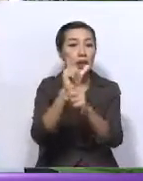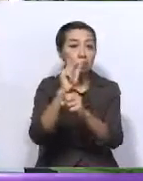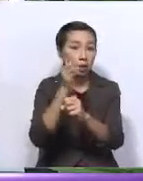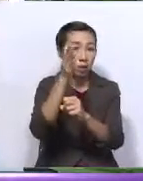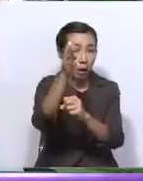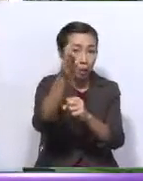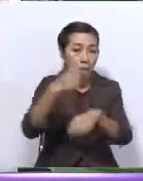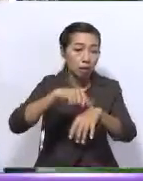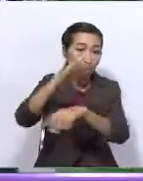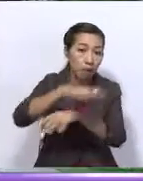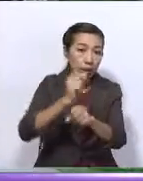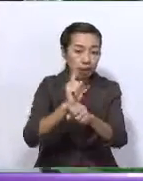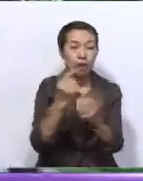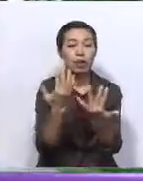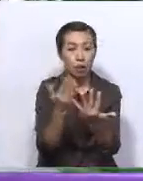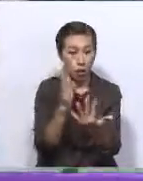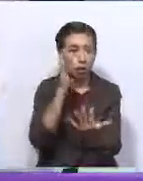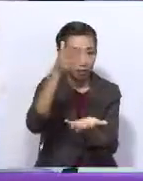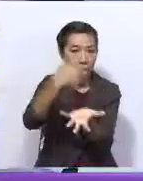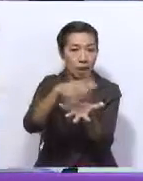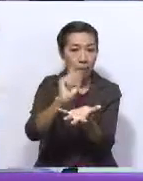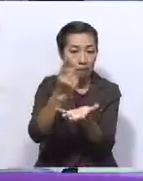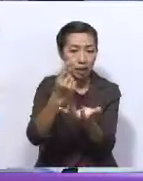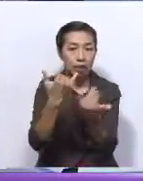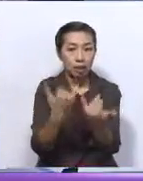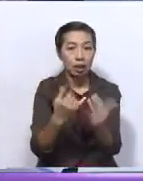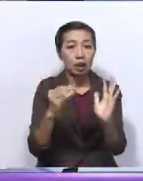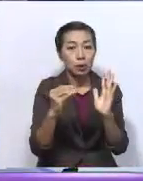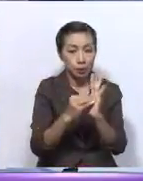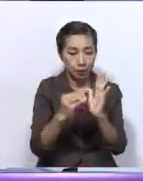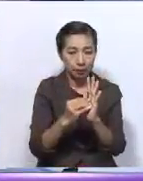ไรจะรายงานให้ทราบในช่วงต่อไปนะคะช่วงนี้เชิญกลับไปที่คุณสกรกฎและคุณศิริลักษณ์ค่ะ